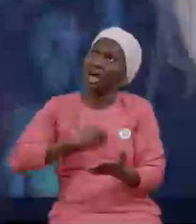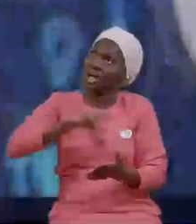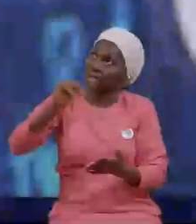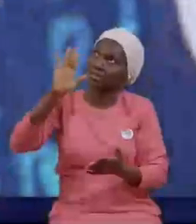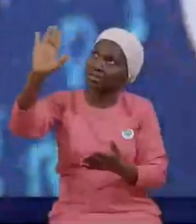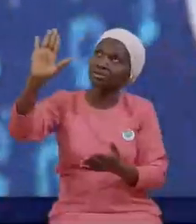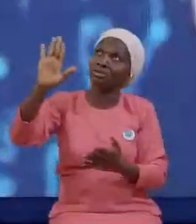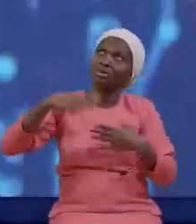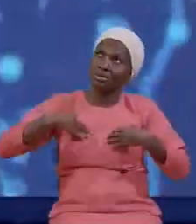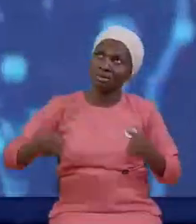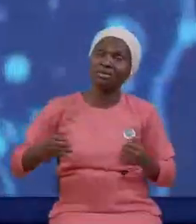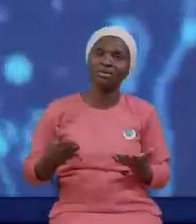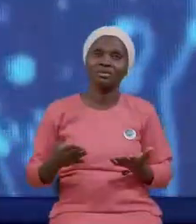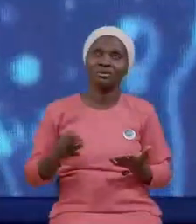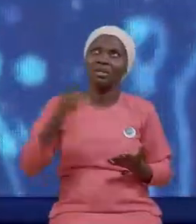Qui mentionne mon nom là-bas?